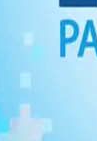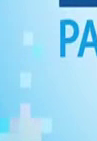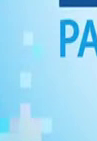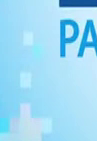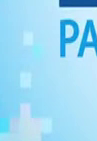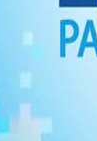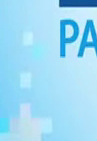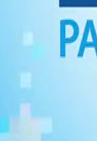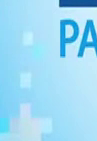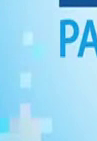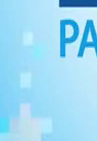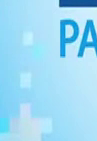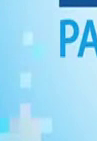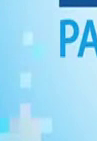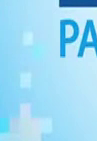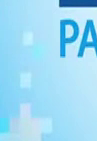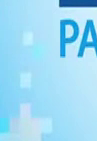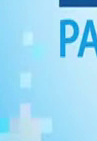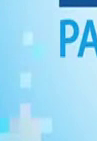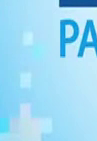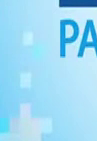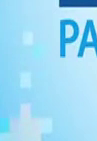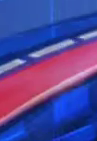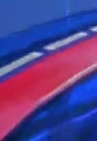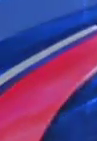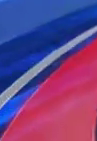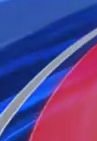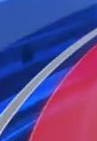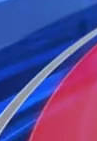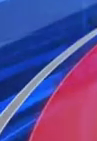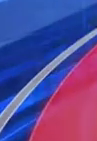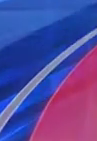มหกรรมการเงินมันนี่เอ็กซ์โปพัทยา